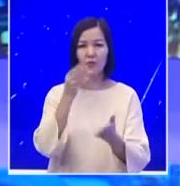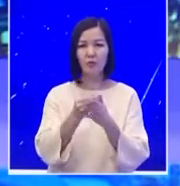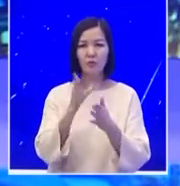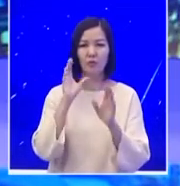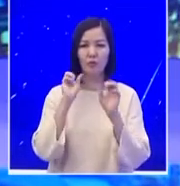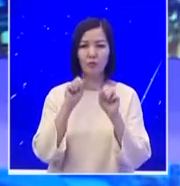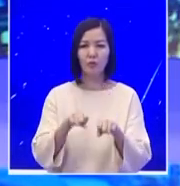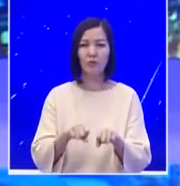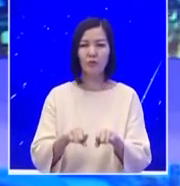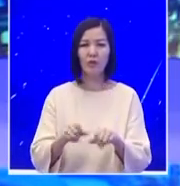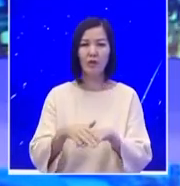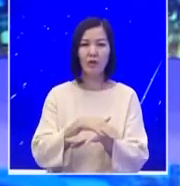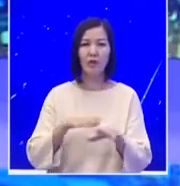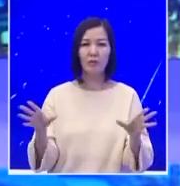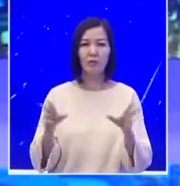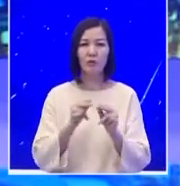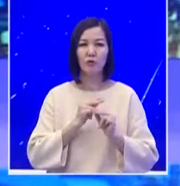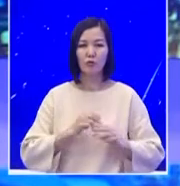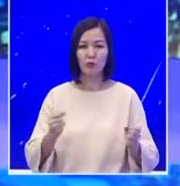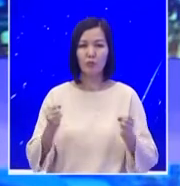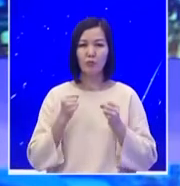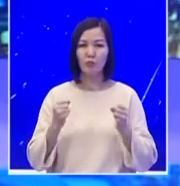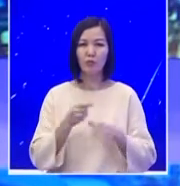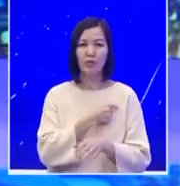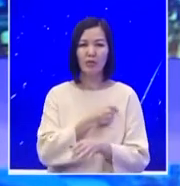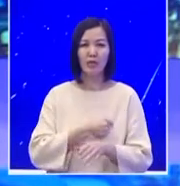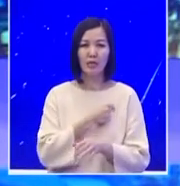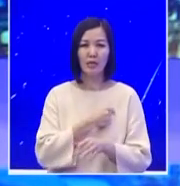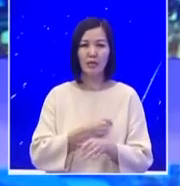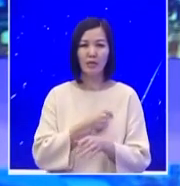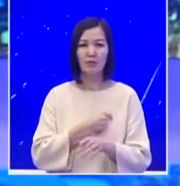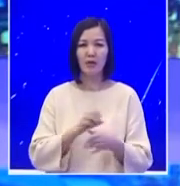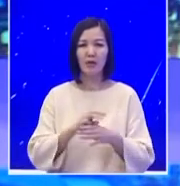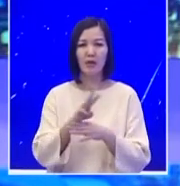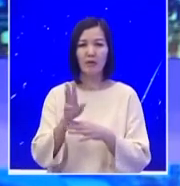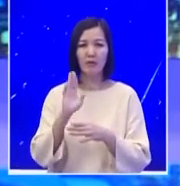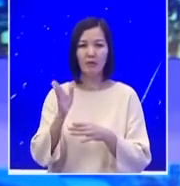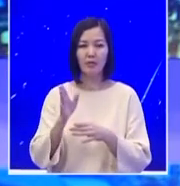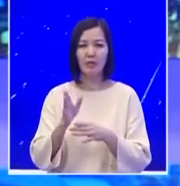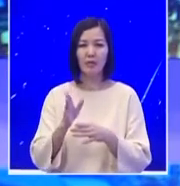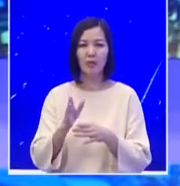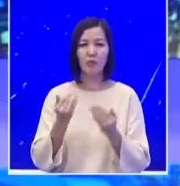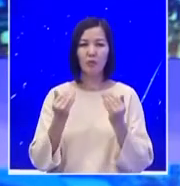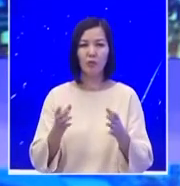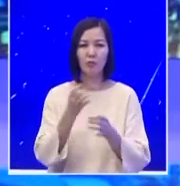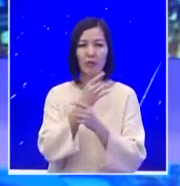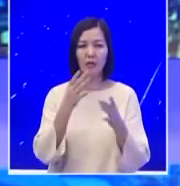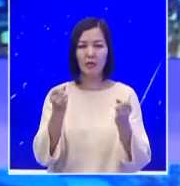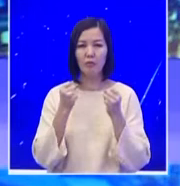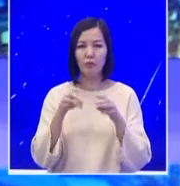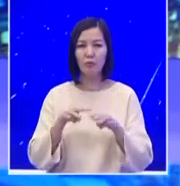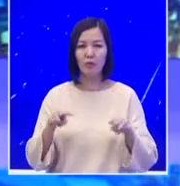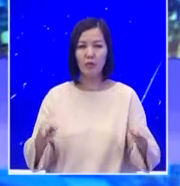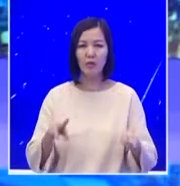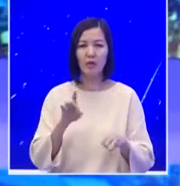қатар халықпен жұмыс істейтін спорт нұсқаушылары штаттық бірліктермен қамтамасыз етілмек. Бұл туралы мәдениет және спорт